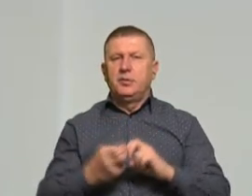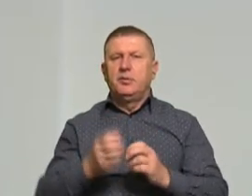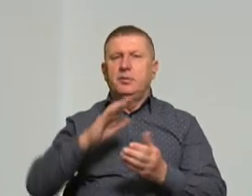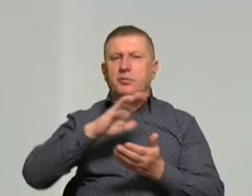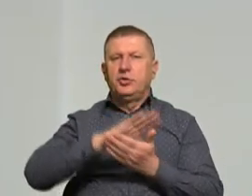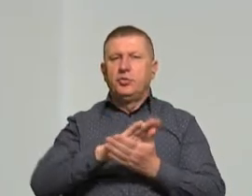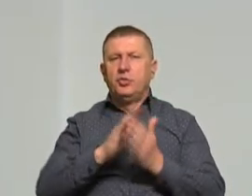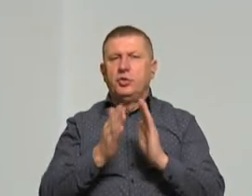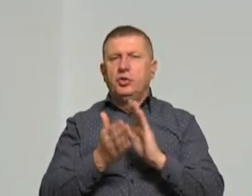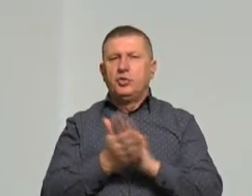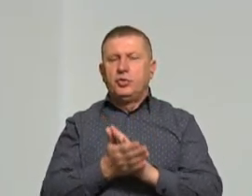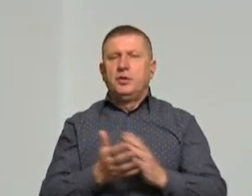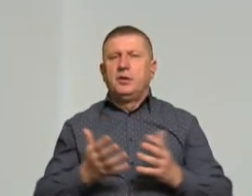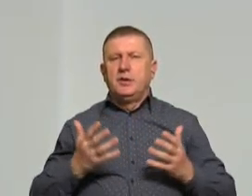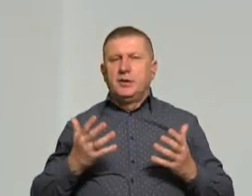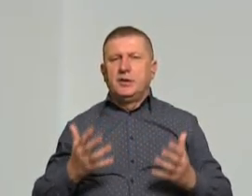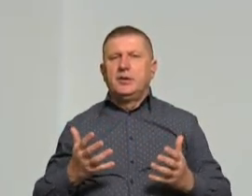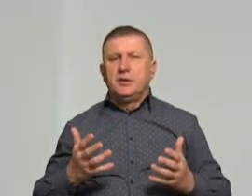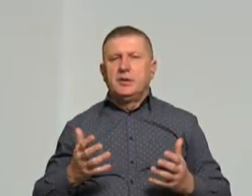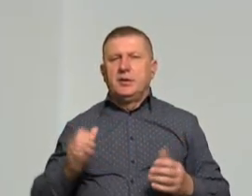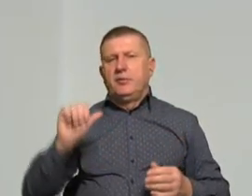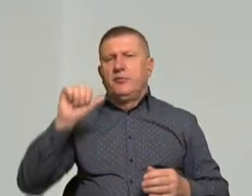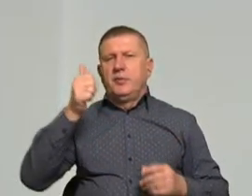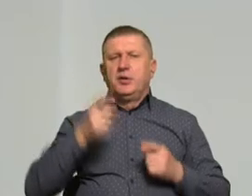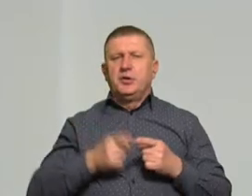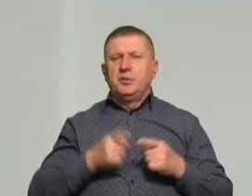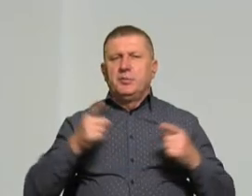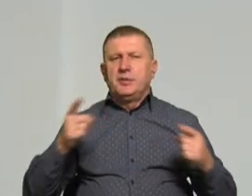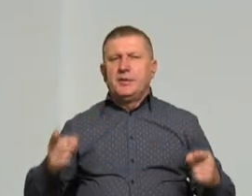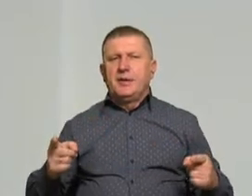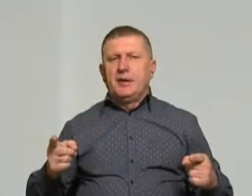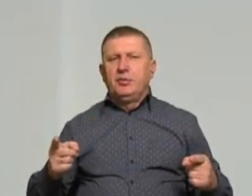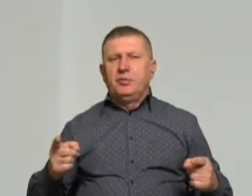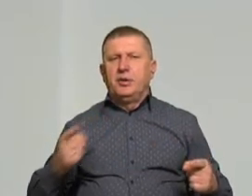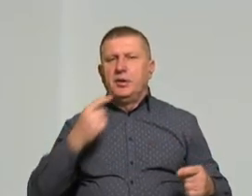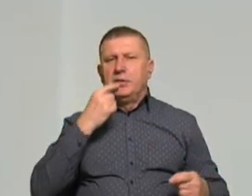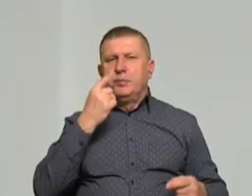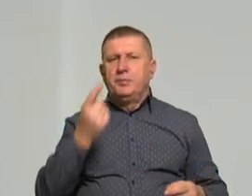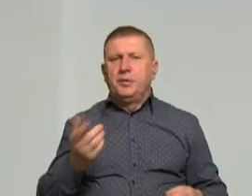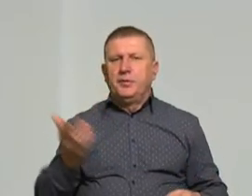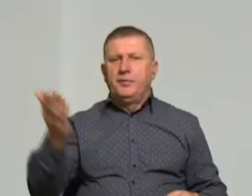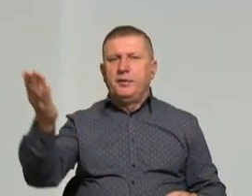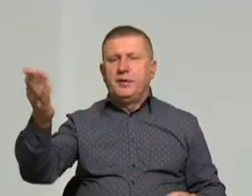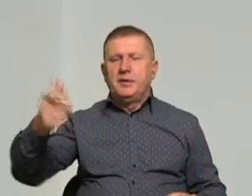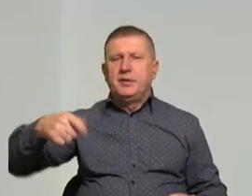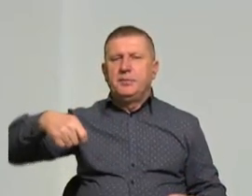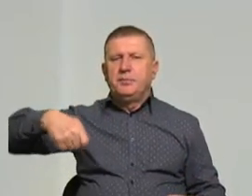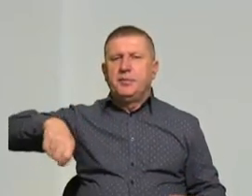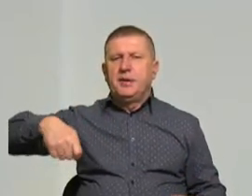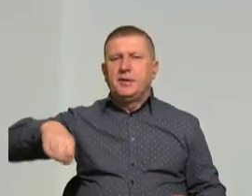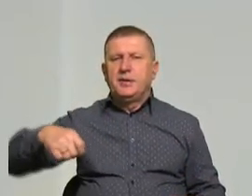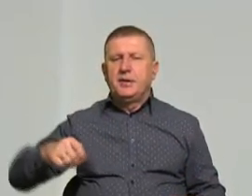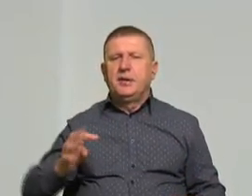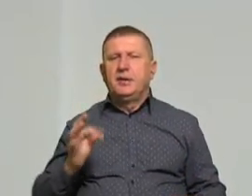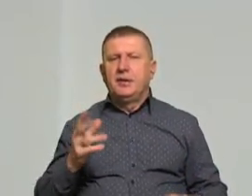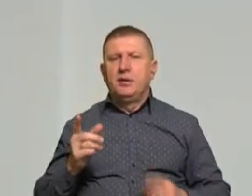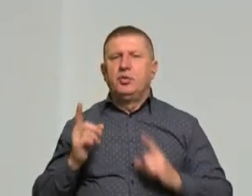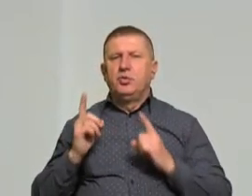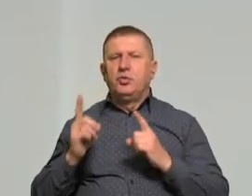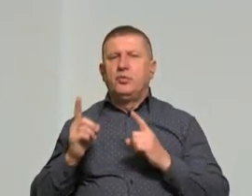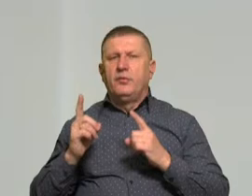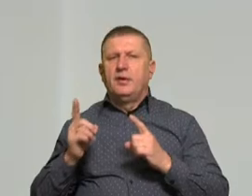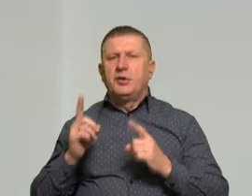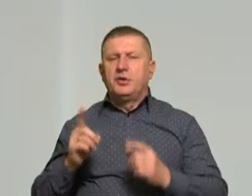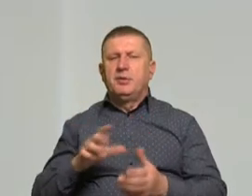złożony, wielowątkowy. Chciałabym się w pierwszym zdaniu odnieść do wypowiedzi pana Jarosława Klimaszewskiego. Tak, uważam, że tym powinni się